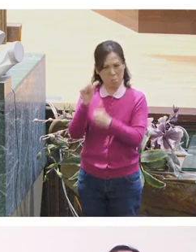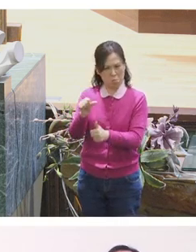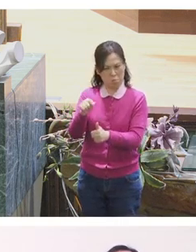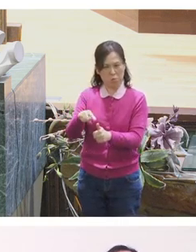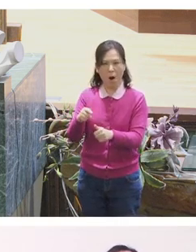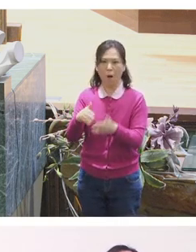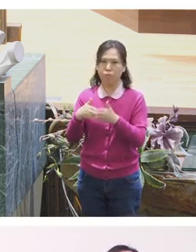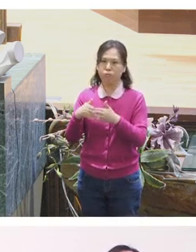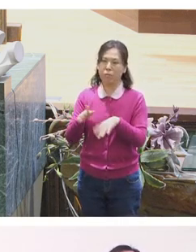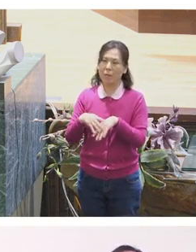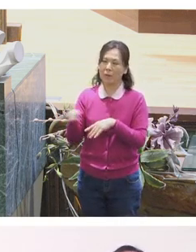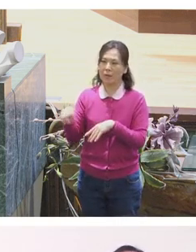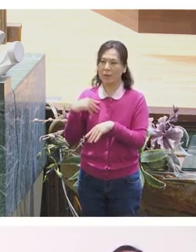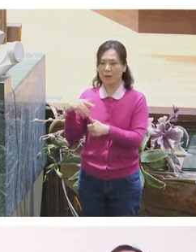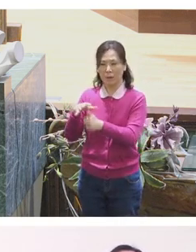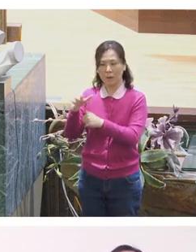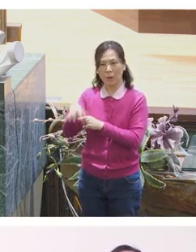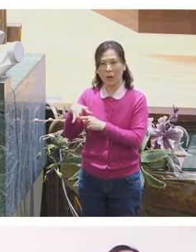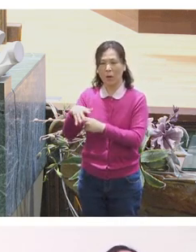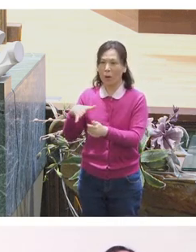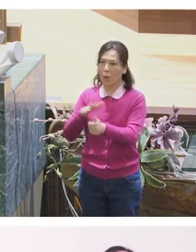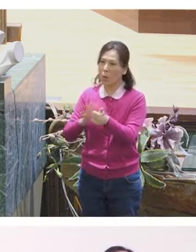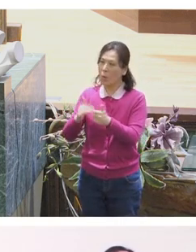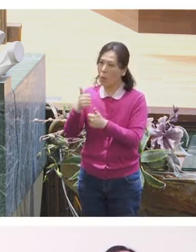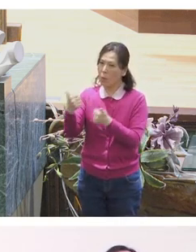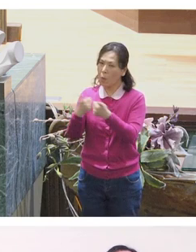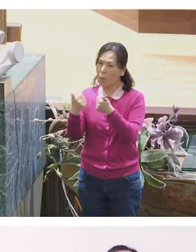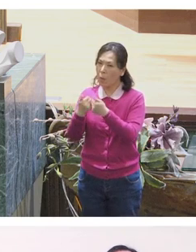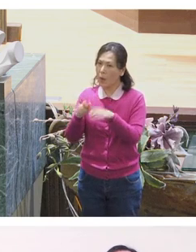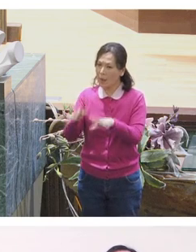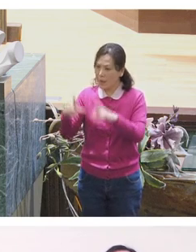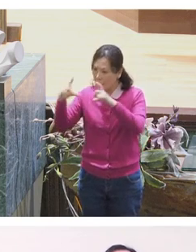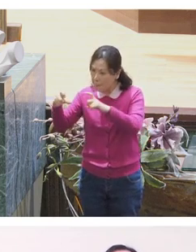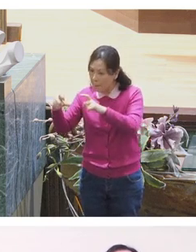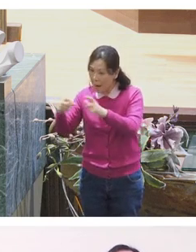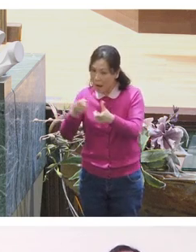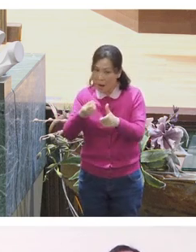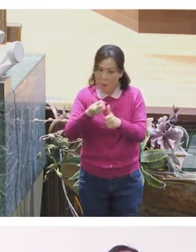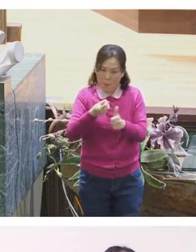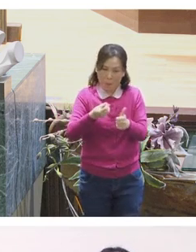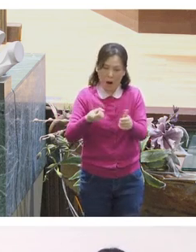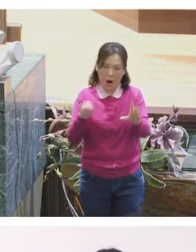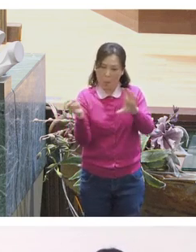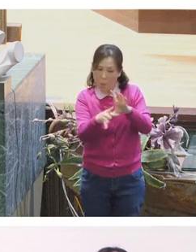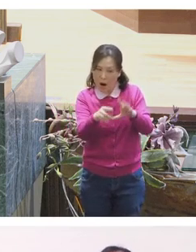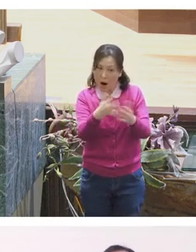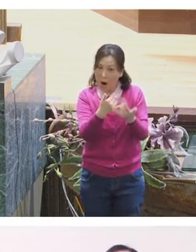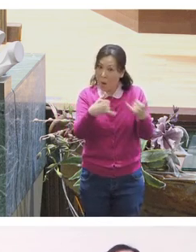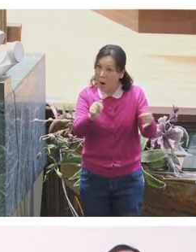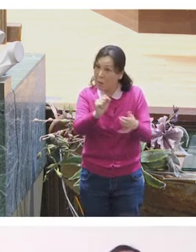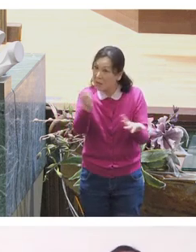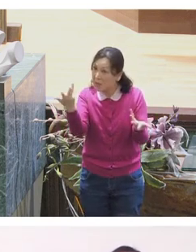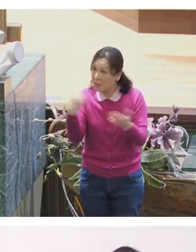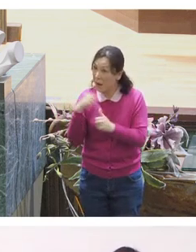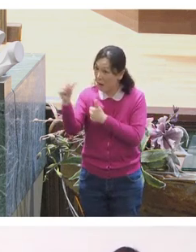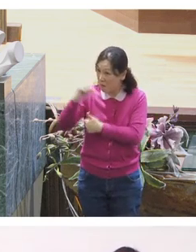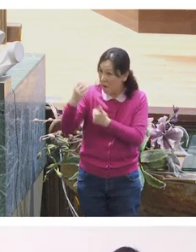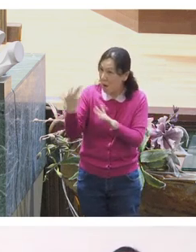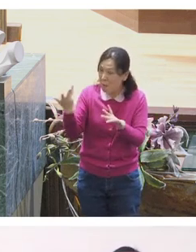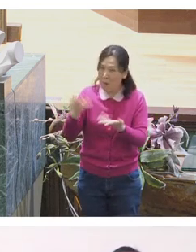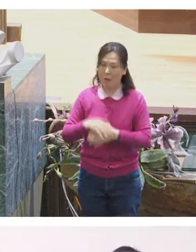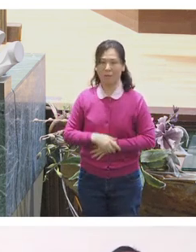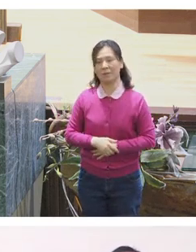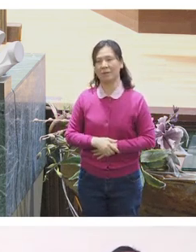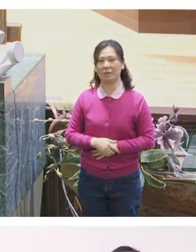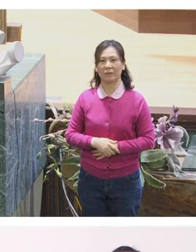联络人说，是说现在我不能拍照传到就是网络上就是了，不然我会被翻译必究。那所以我想最主